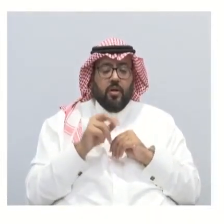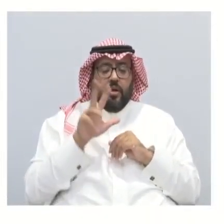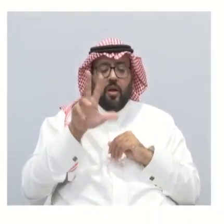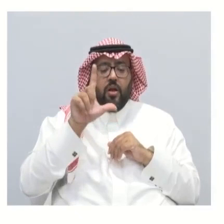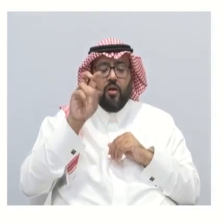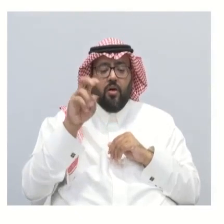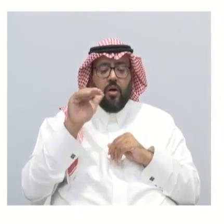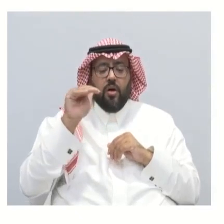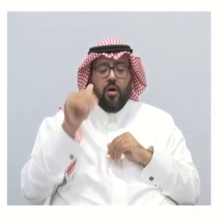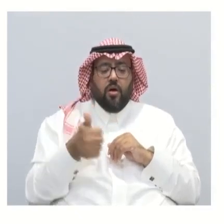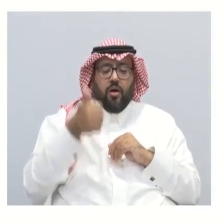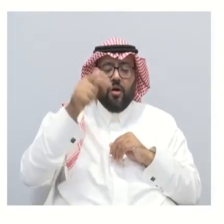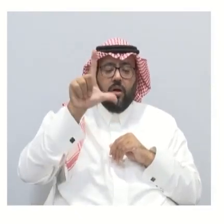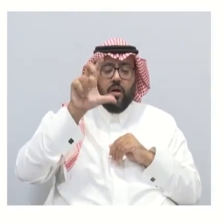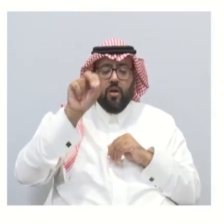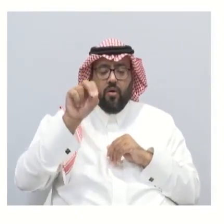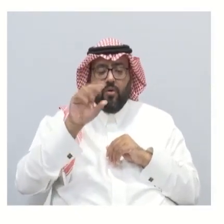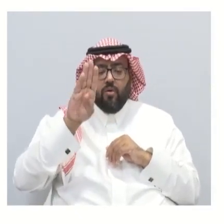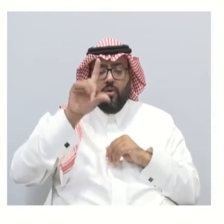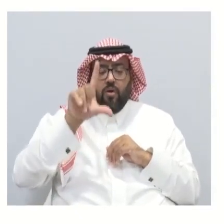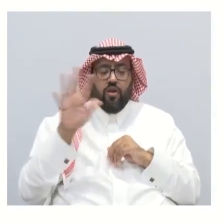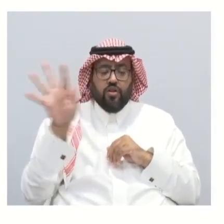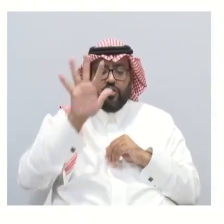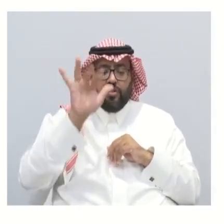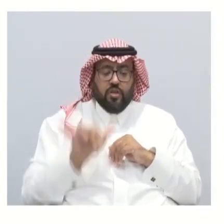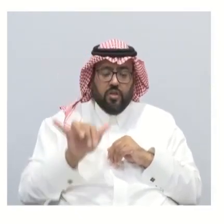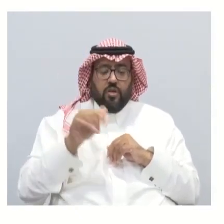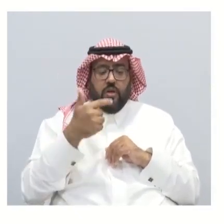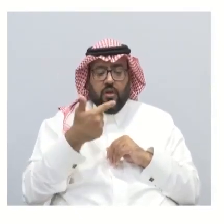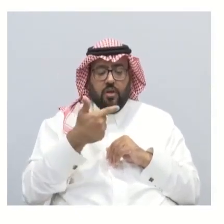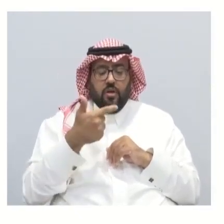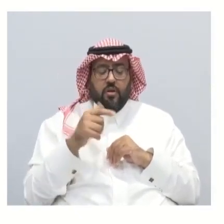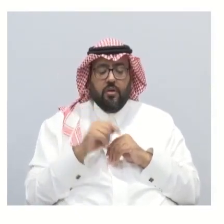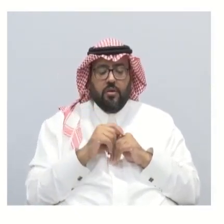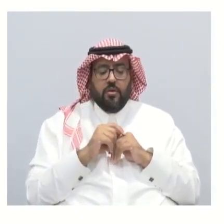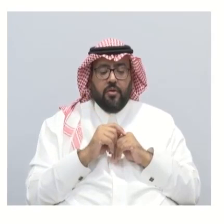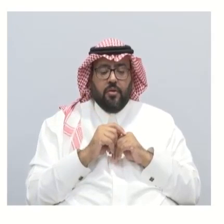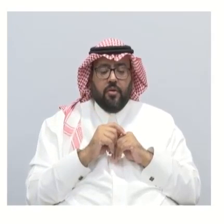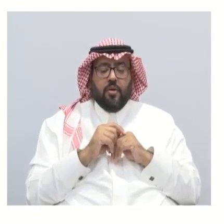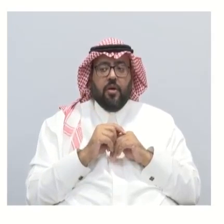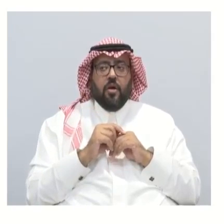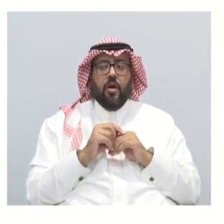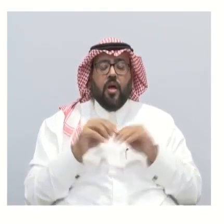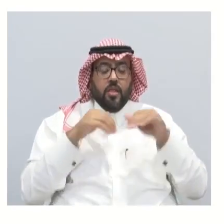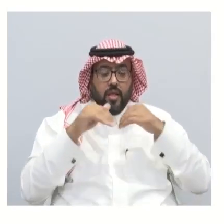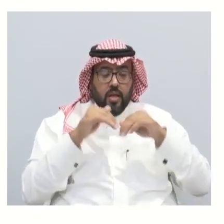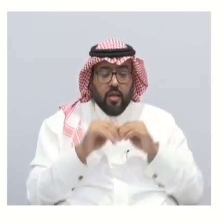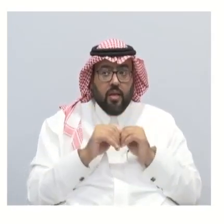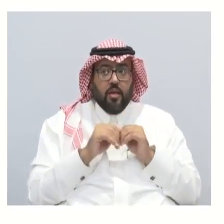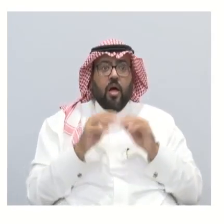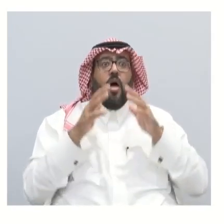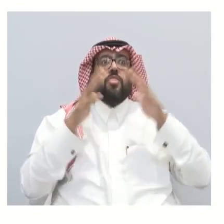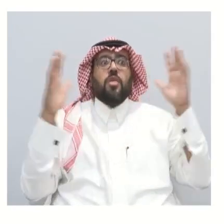الله خالق كل شيء سبحانه وتعالى فهذا من الدلائل والادله